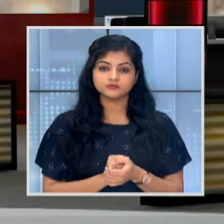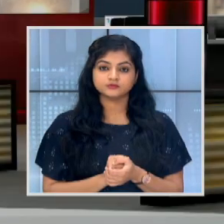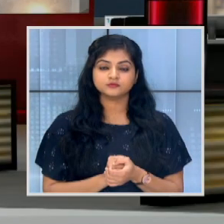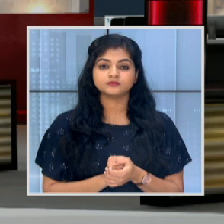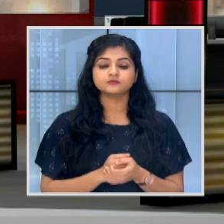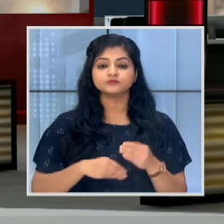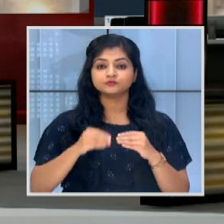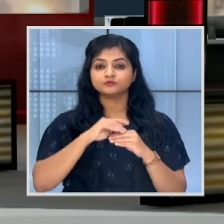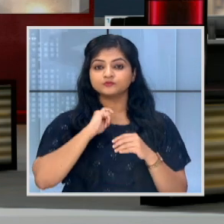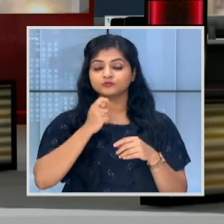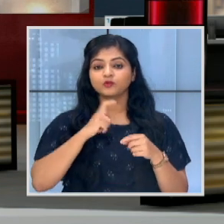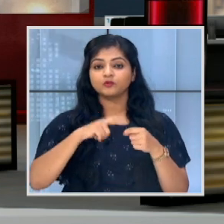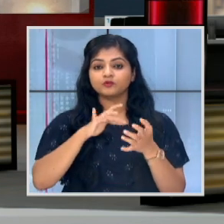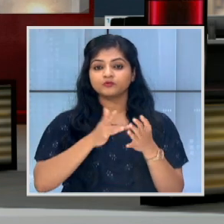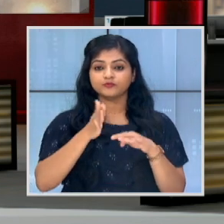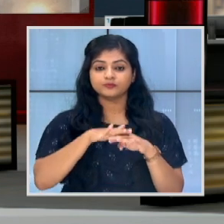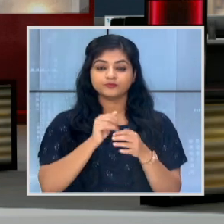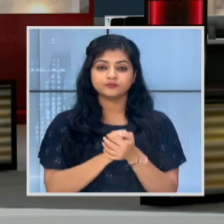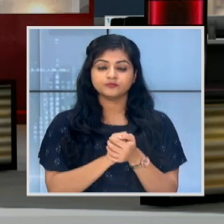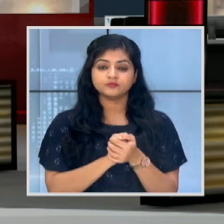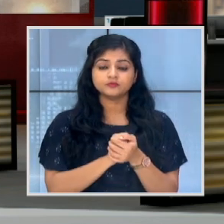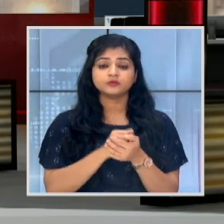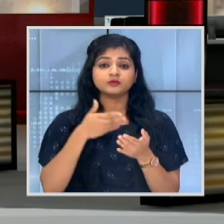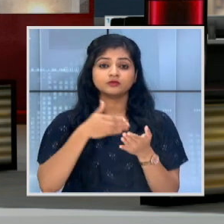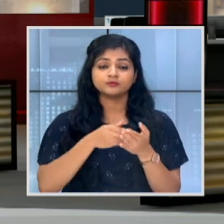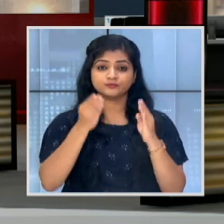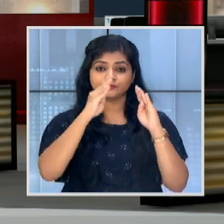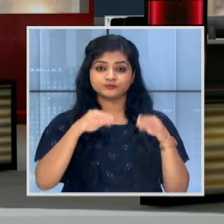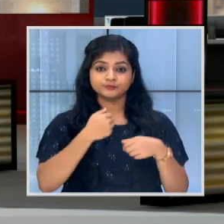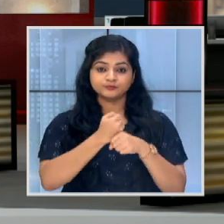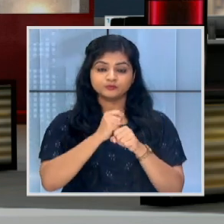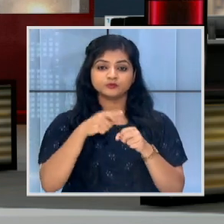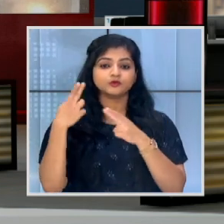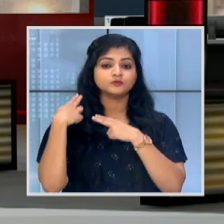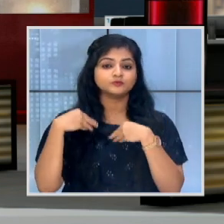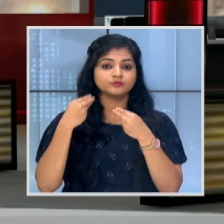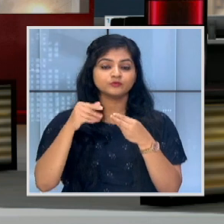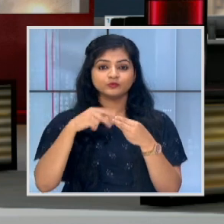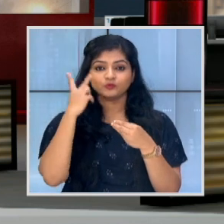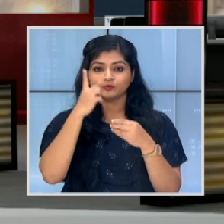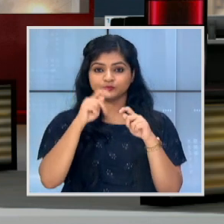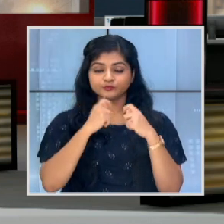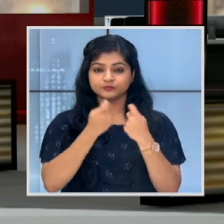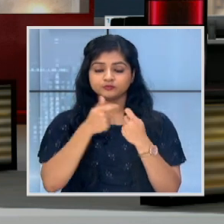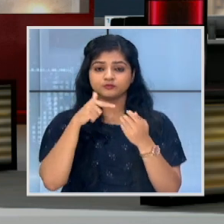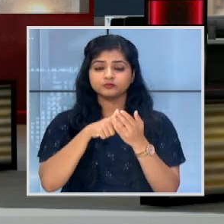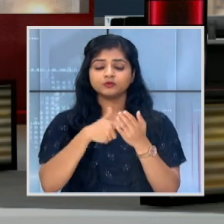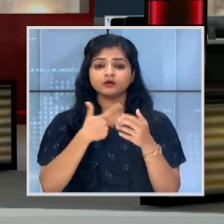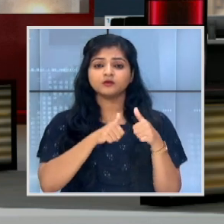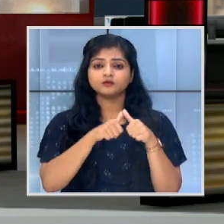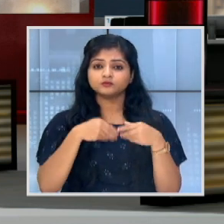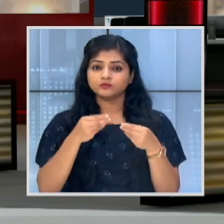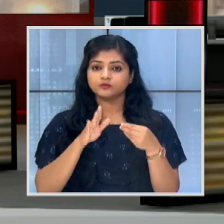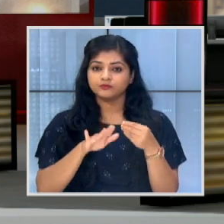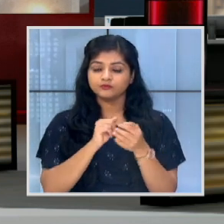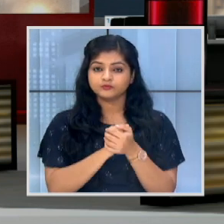ആർ അരുൺരാജായിരുന്നു കൊല്ലത്ത് നിന്ന് വിശദാംശങ്ങളുമായി. അരുൺരാജ, ഈ ശില്പനിർമ്മാണത്തിന് ചുമതലപ്പെടുത്തിയ ടൂറിസം വകുപ്പ് ഈ കാര്യത്തിൽ എന്തെങ്കിലും പ്രതികരിക്കുന്നുണ്ടോ?